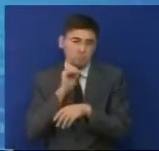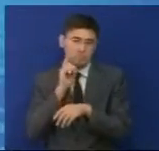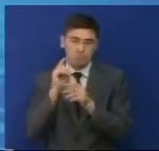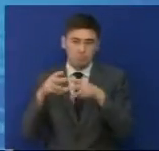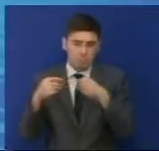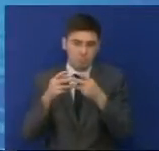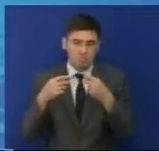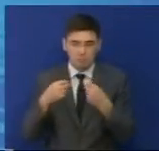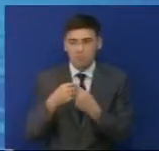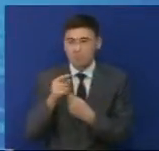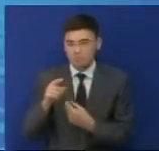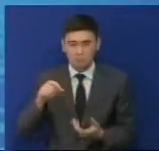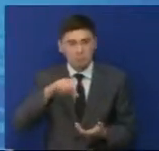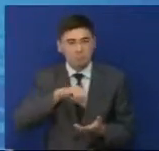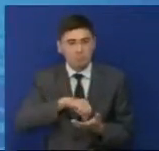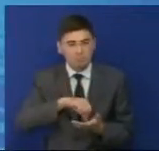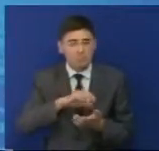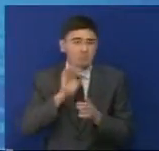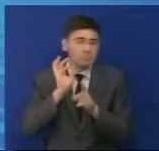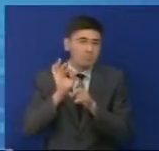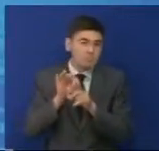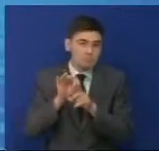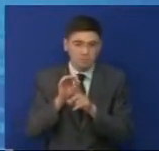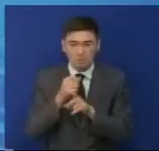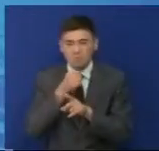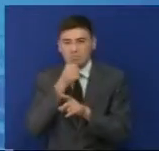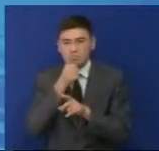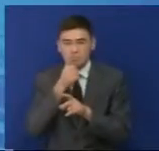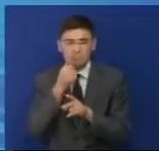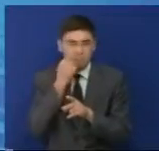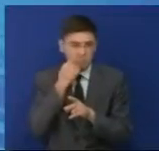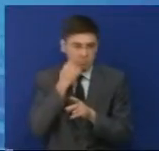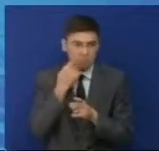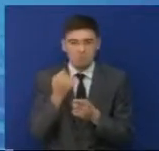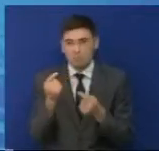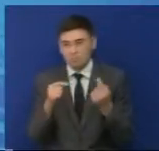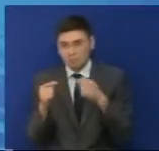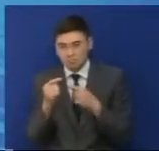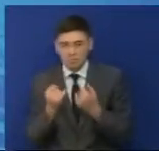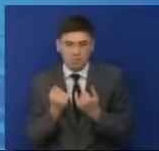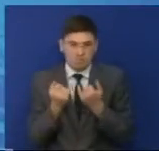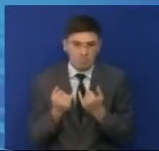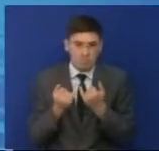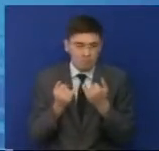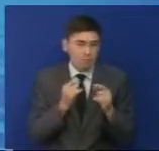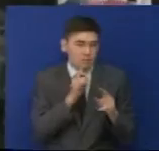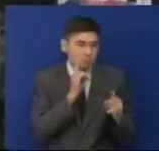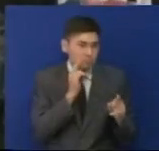қатысты. Мақсаты отбасылық құндылықтарды, ерлі зайыптылар арасындағы сыйластық пен татулықты жастарға насихаттау.